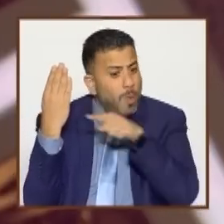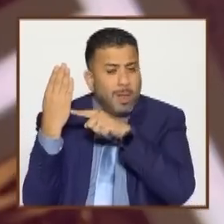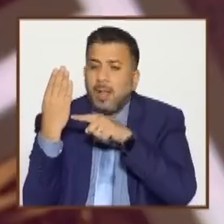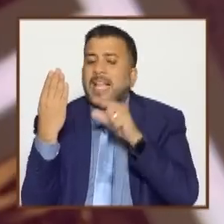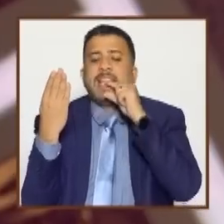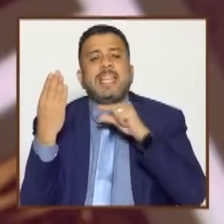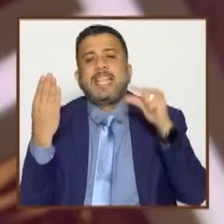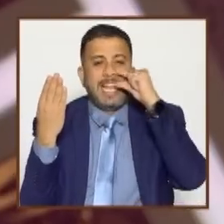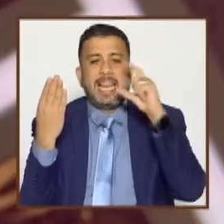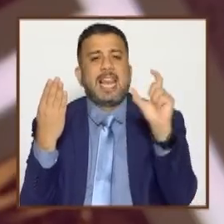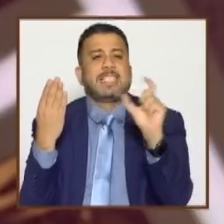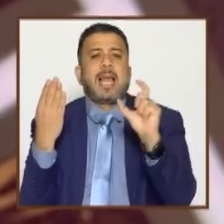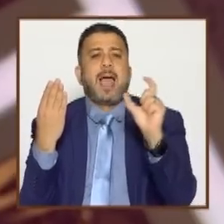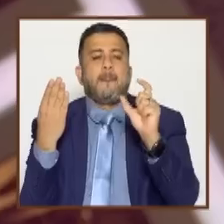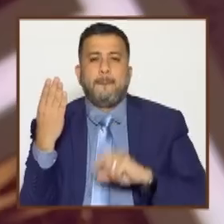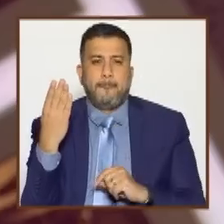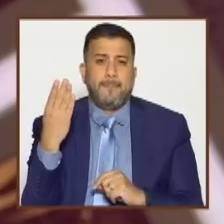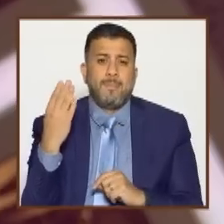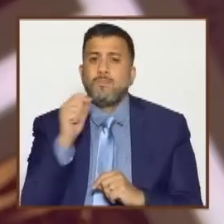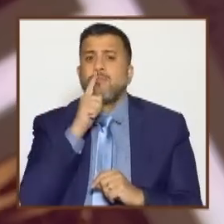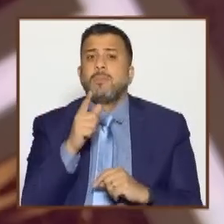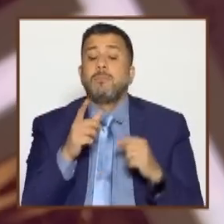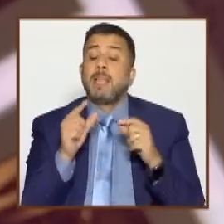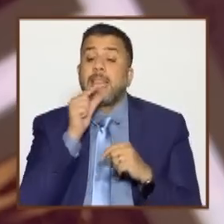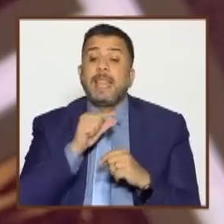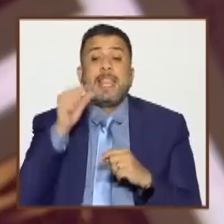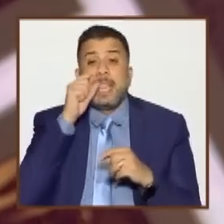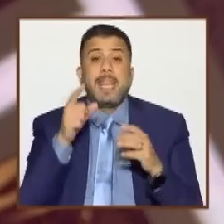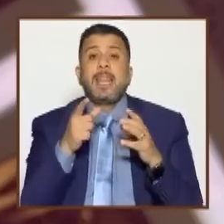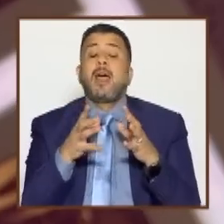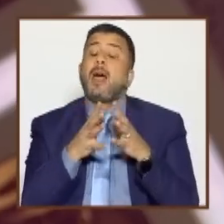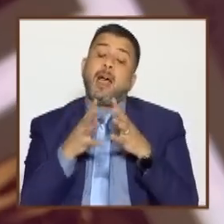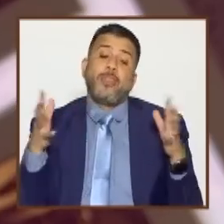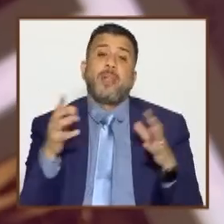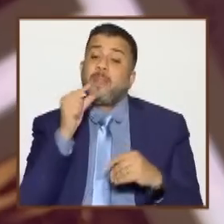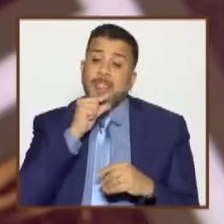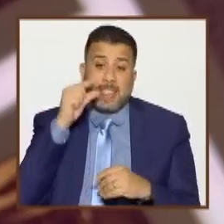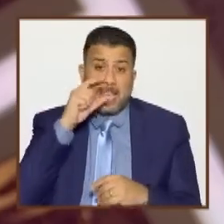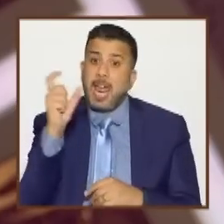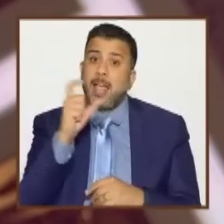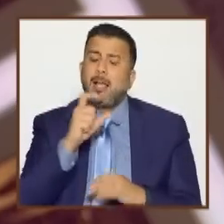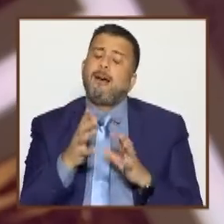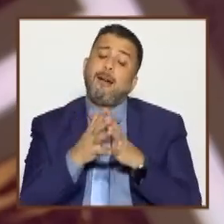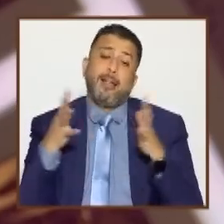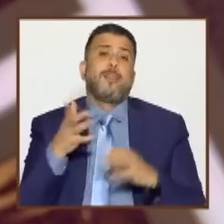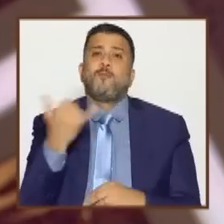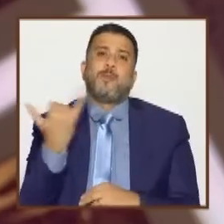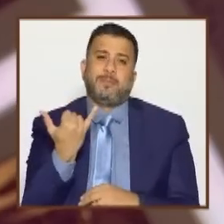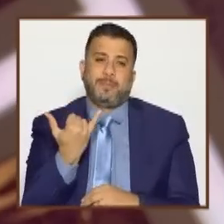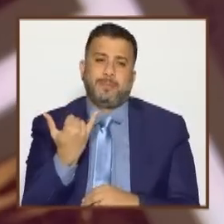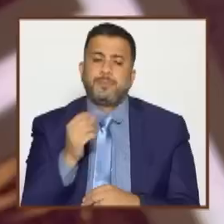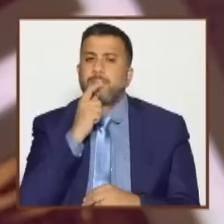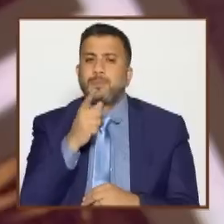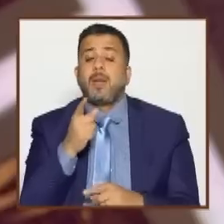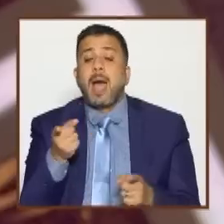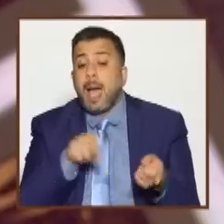جاءوا بدين الإسلام، فصلتهم هذا الدين العظيم، صلتهم هذا الدين العظيم. أما من ناحية